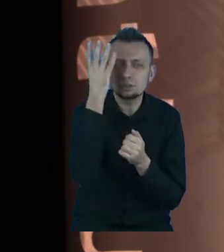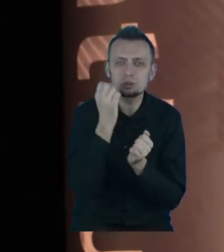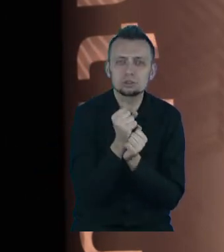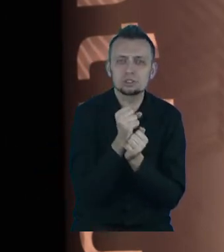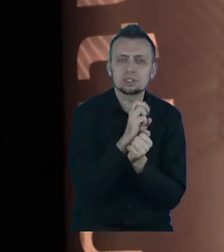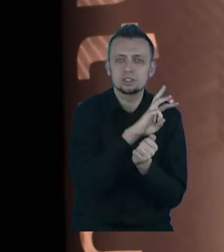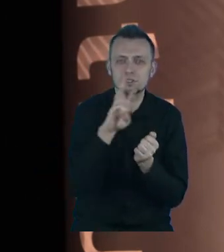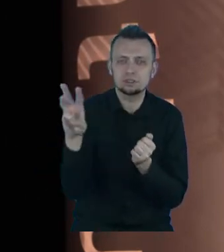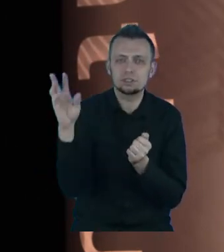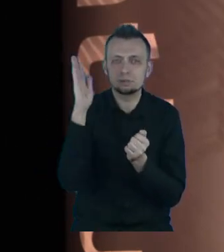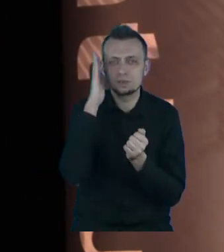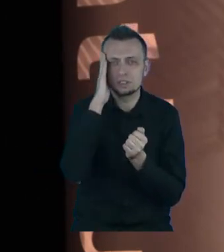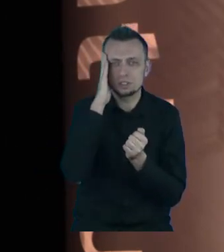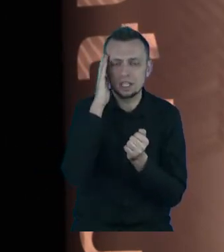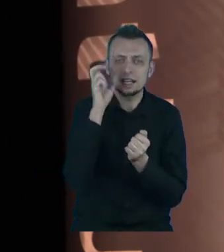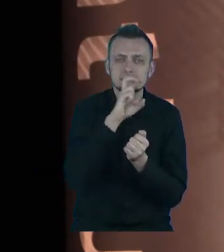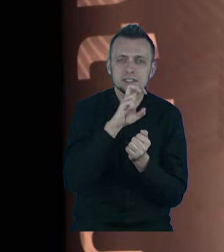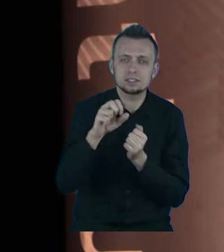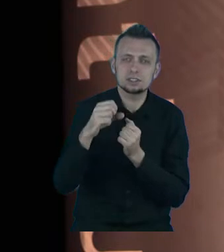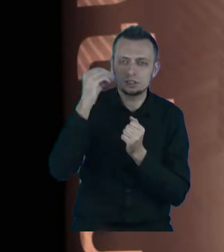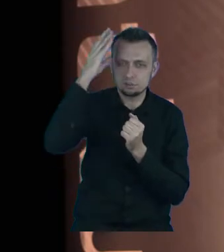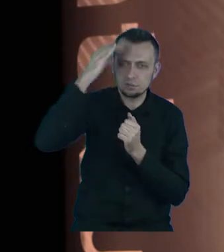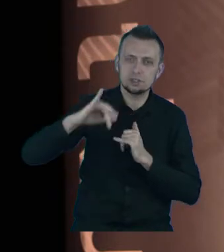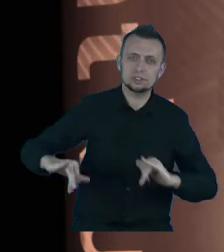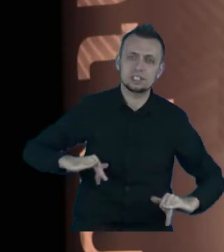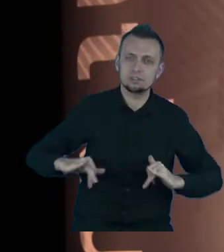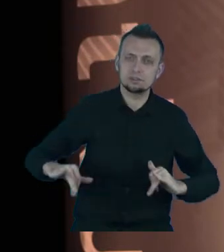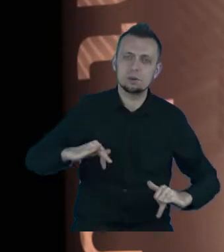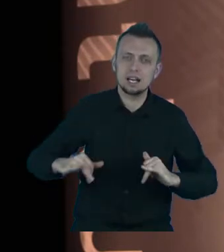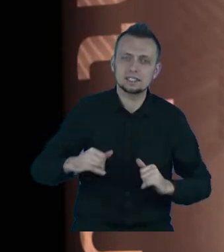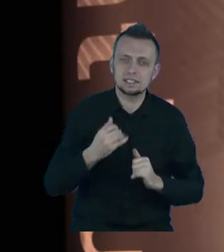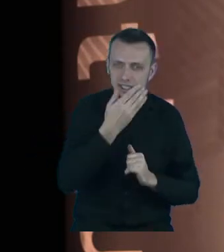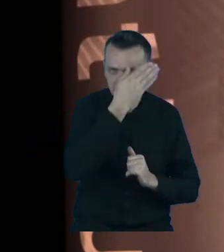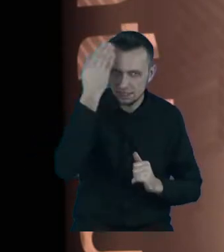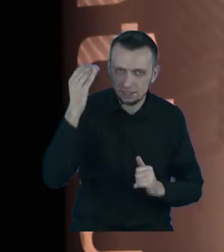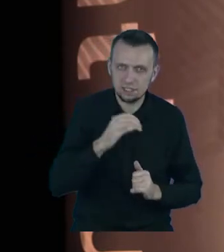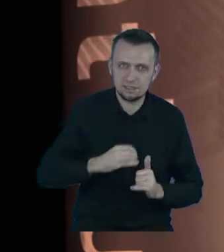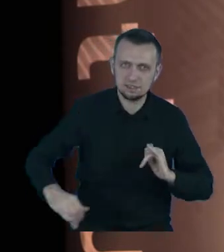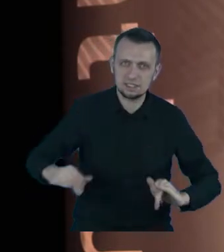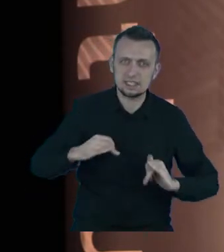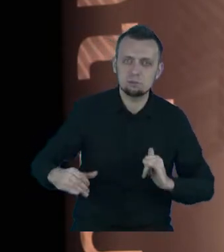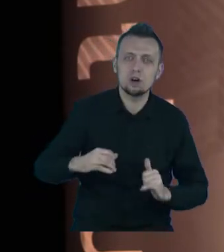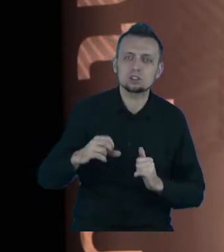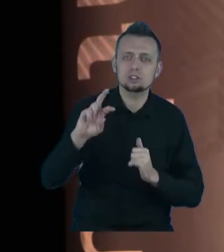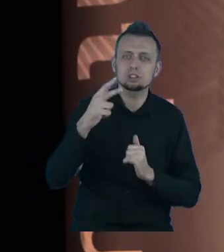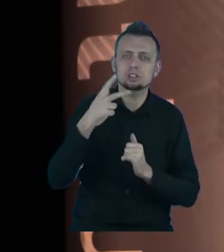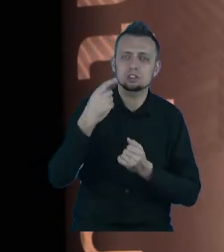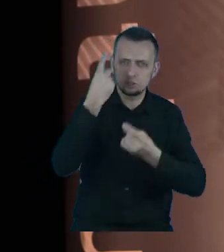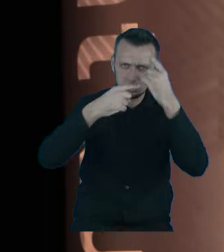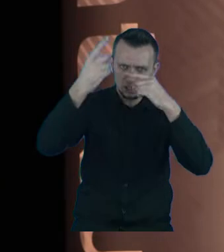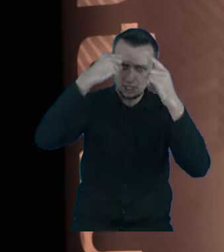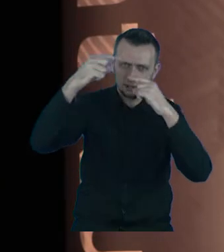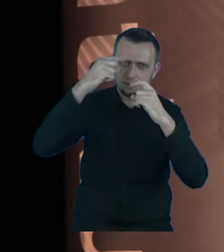czy mądre władze, czy no nie wiem, samorząd jakiś wymyślił to, że mają